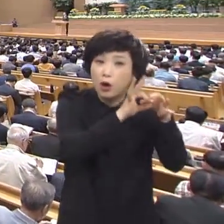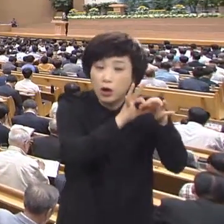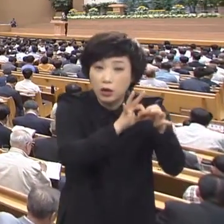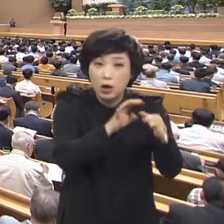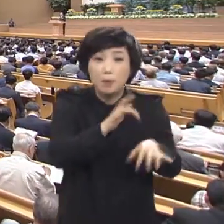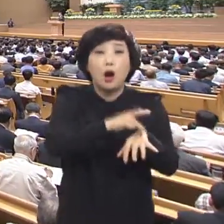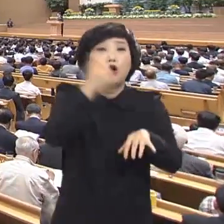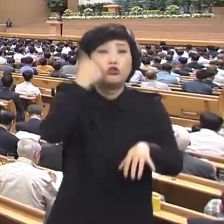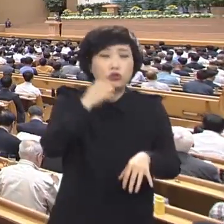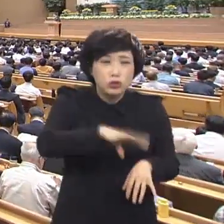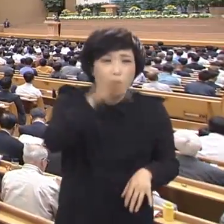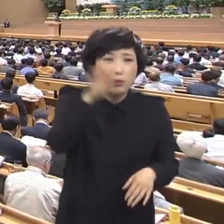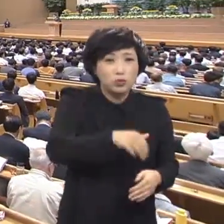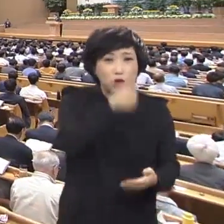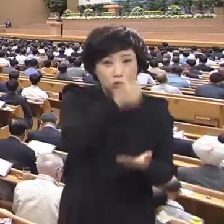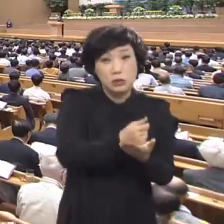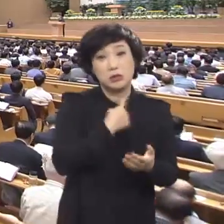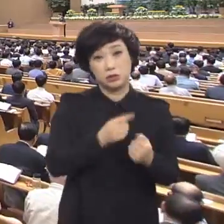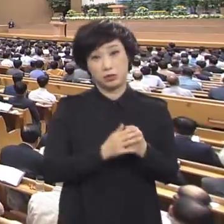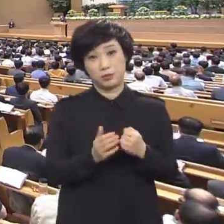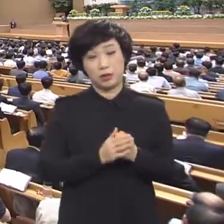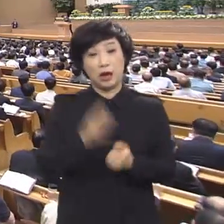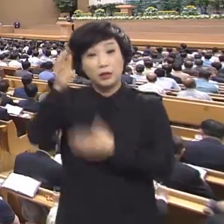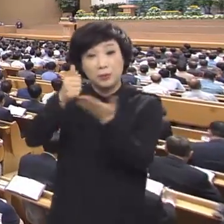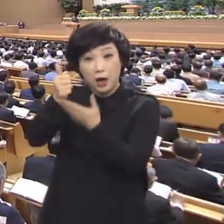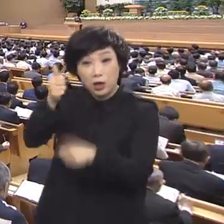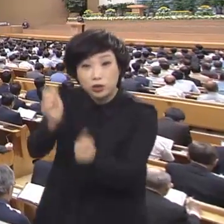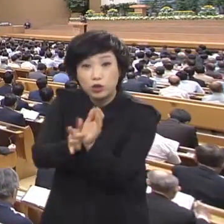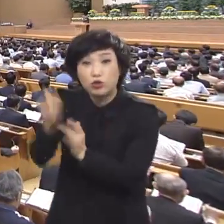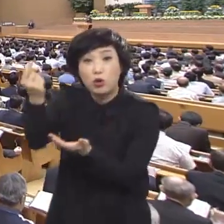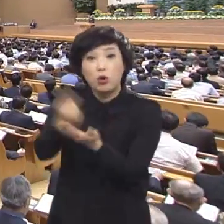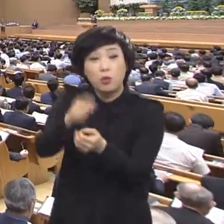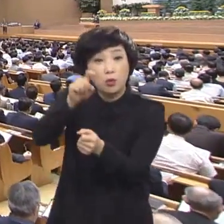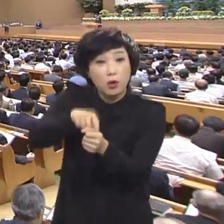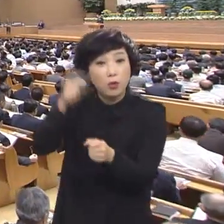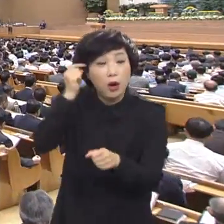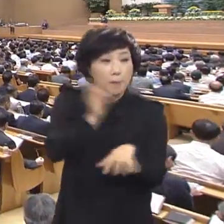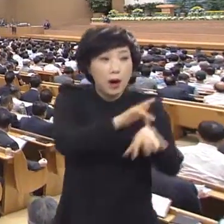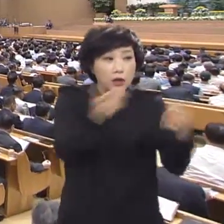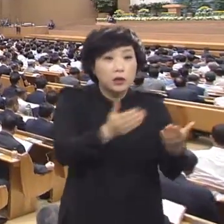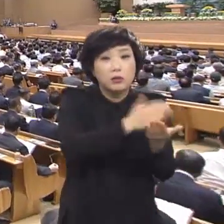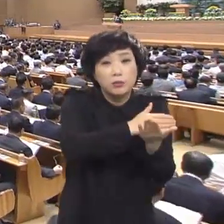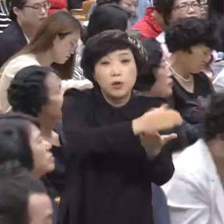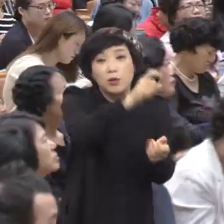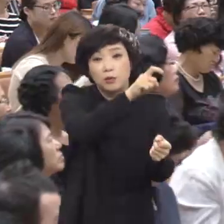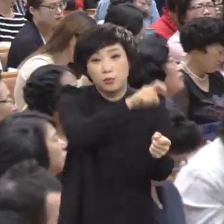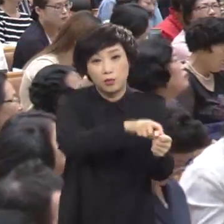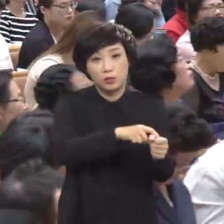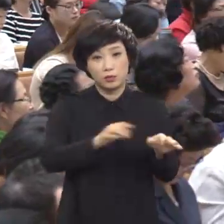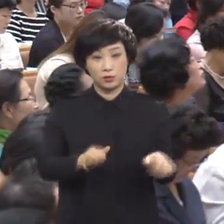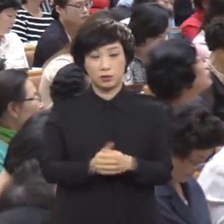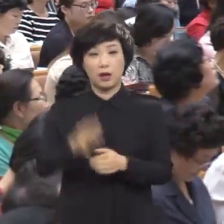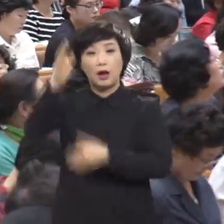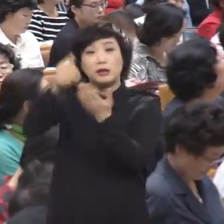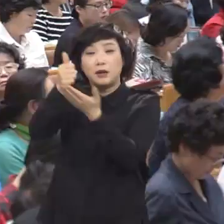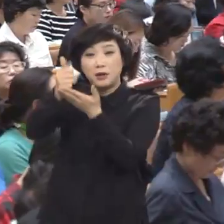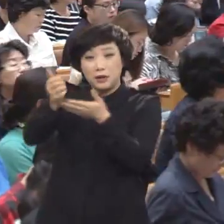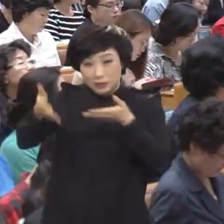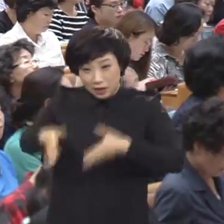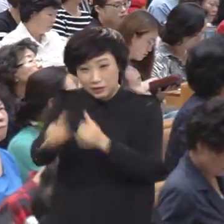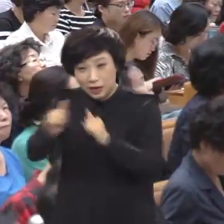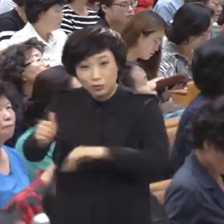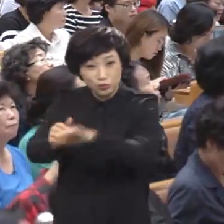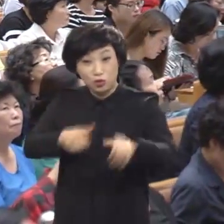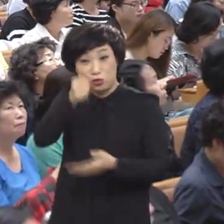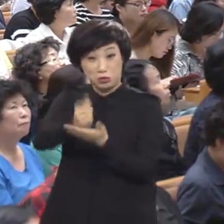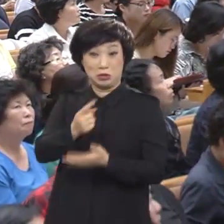속하나니 마귀는 처음부터 범죄함이니라. 하나님의 아들이 나타나신 것은 마귀의 일을 멸하려 하심이니라. 하나님께로서 난 자마다